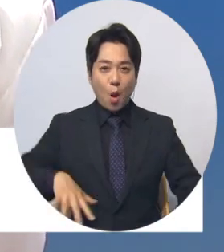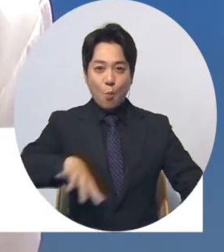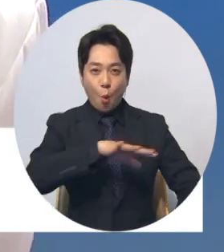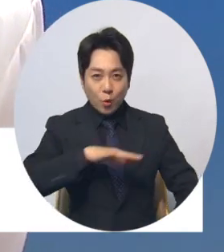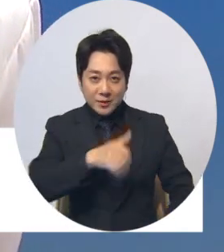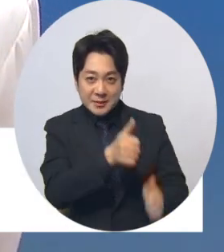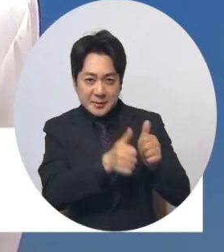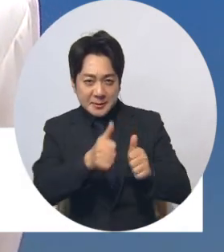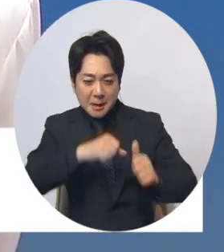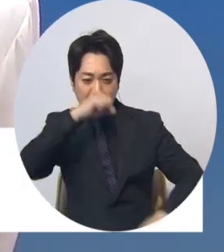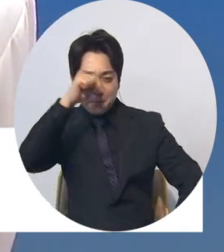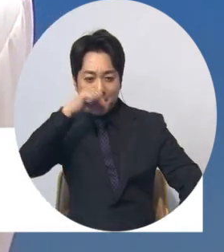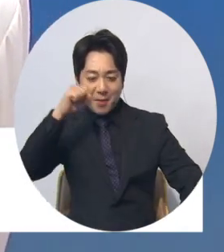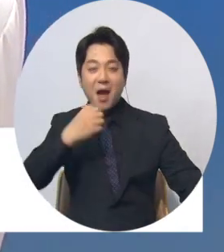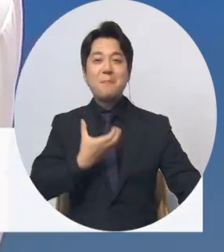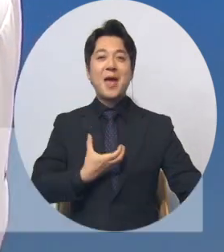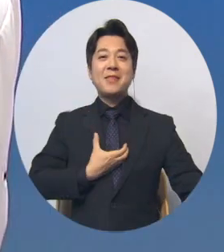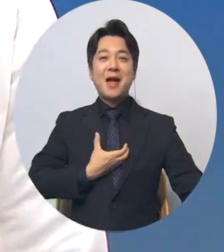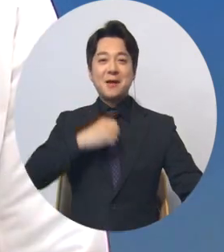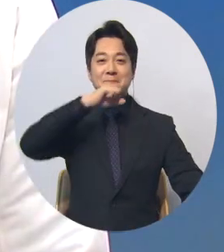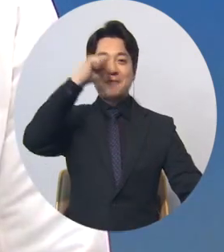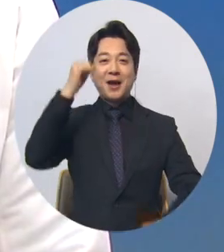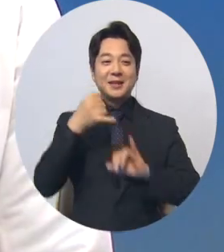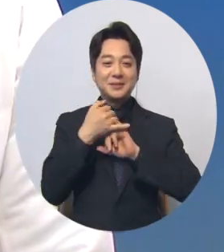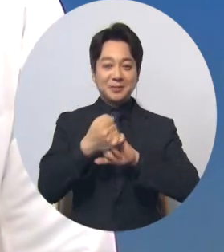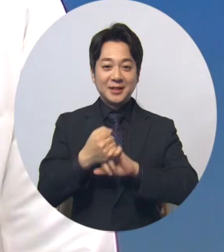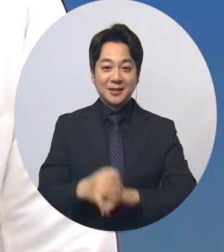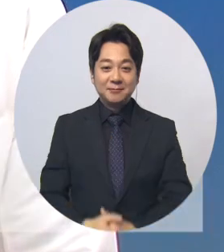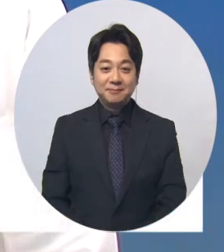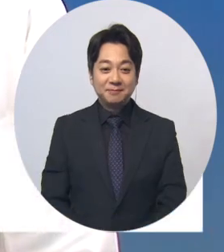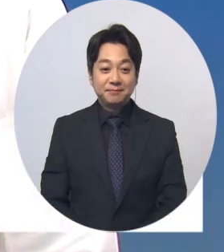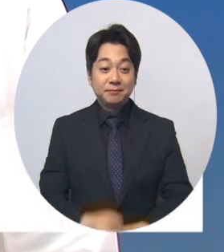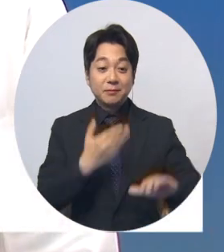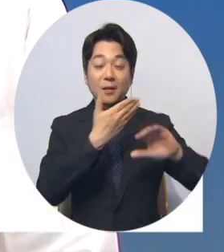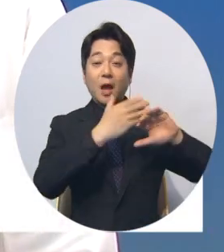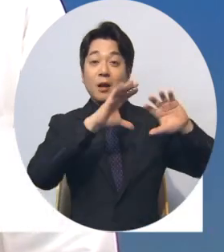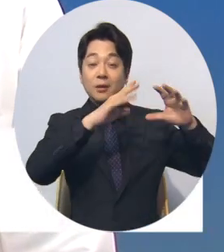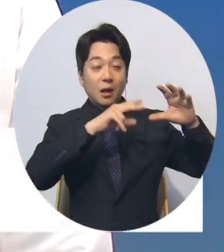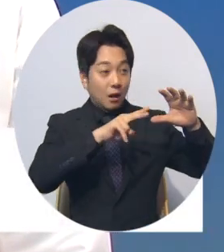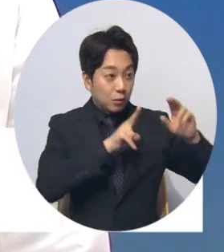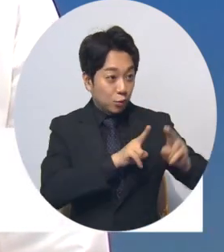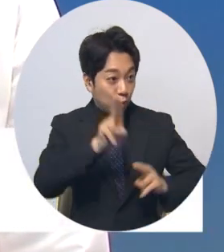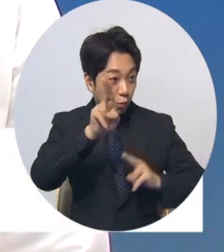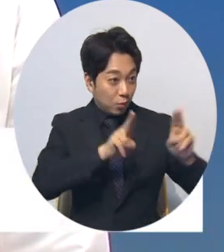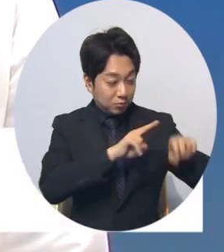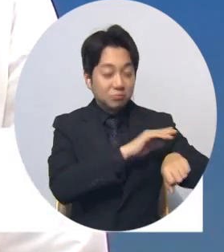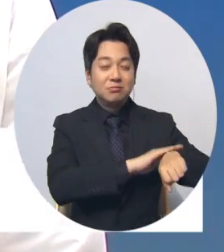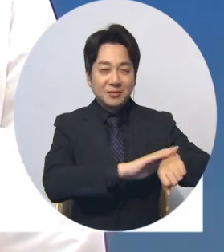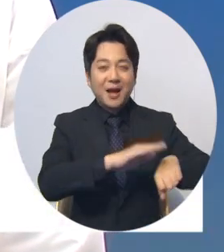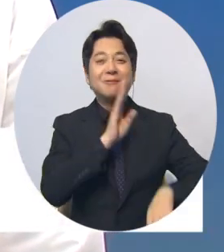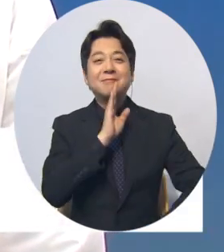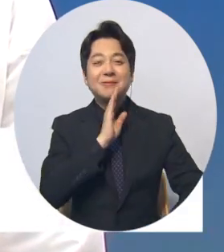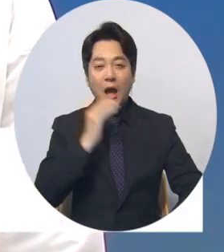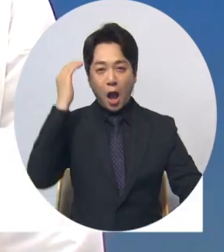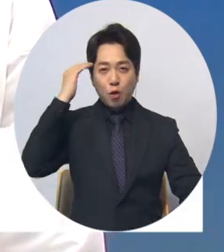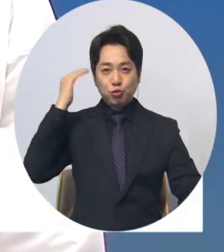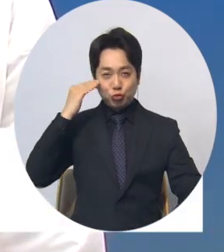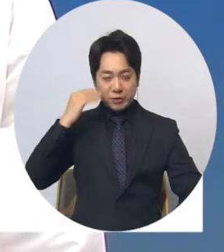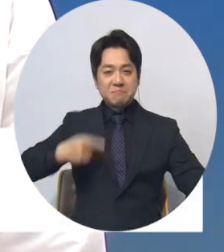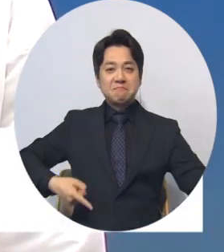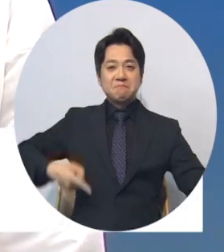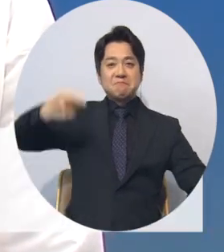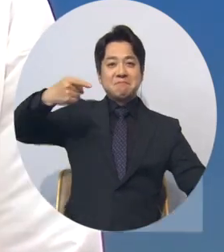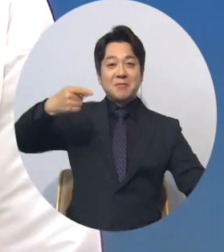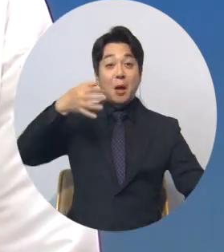가져오기 목표로 하고 있습니다. 다른 나라도 물론 잘 타지만 아직 우리나라가 1등이다라는 걸